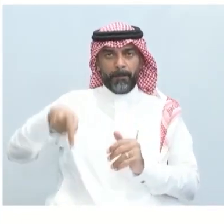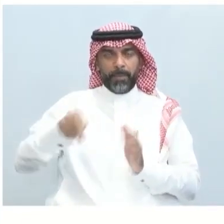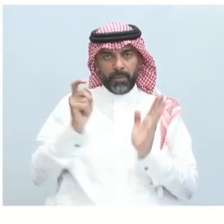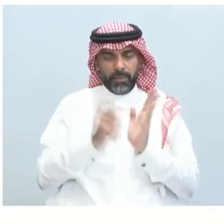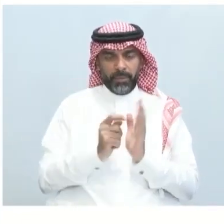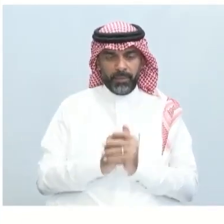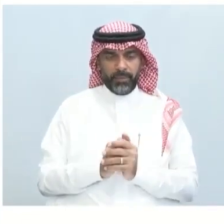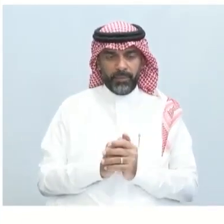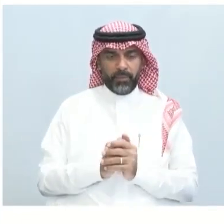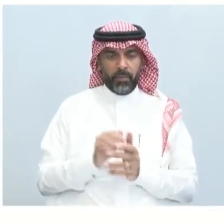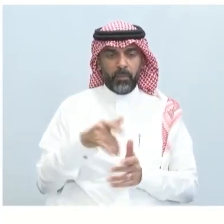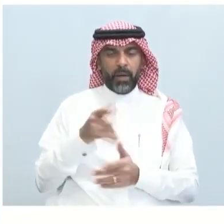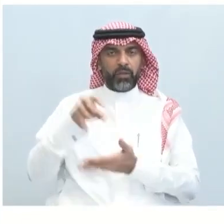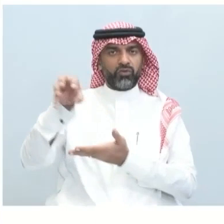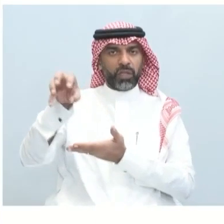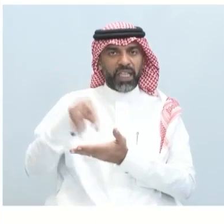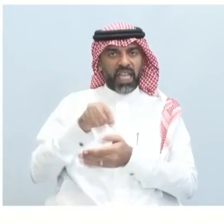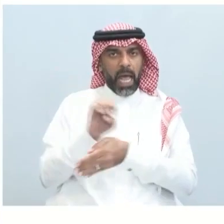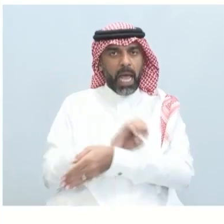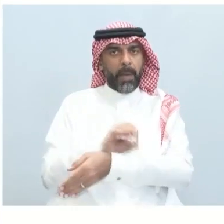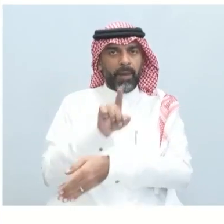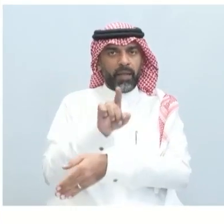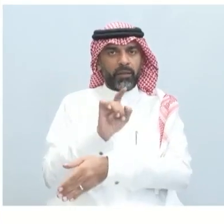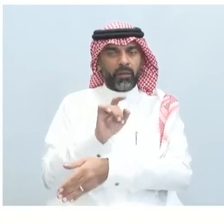بعد ذلك ستصلك رسالة إلى إيميلك